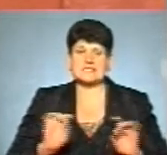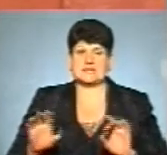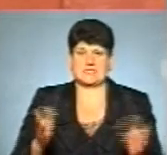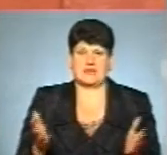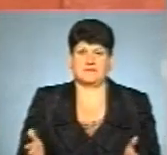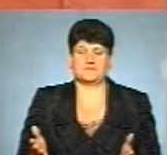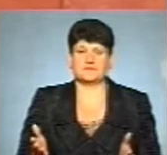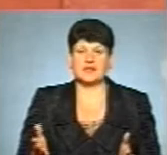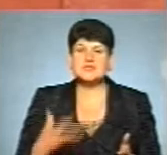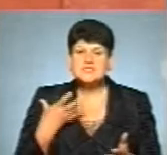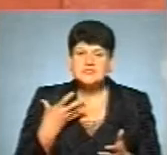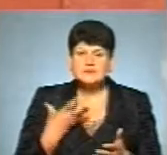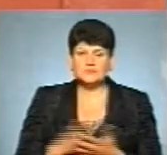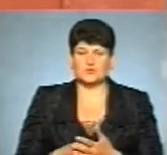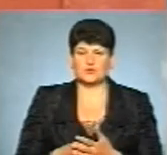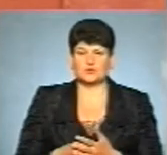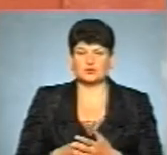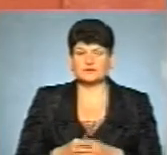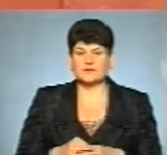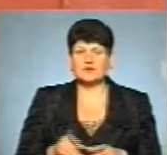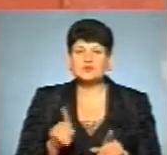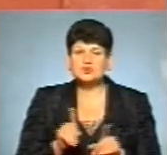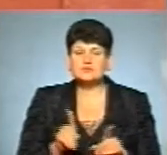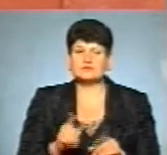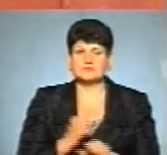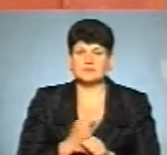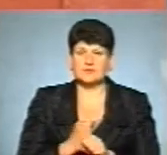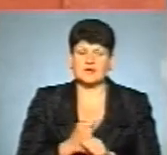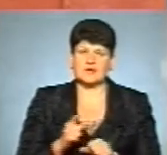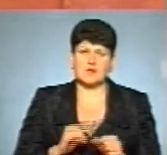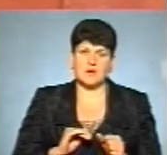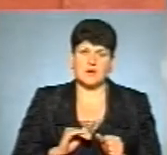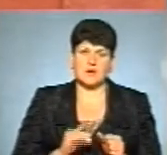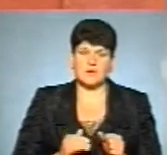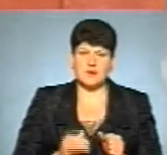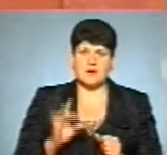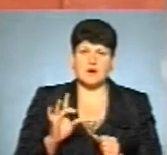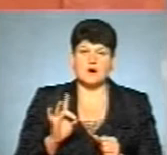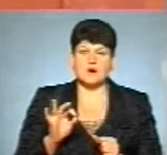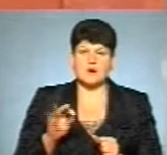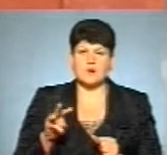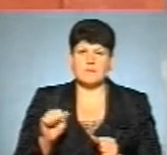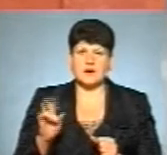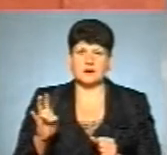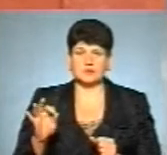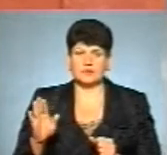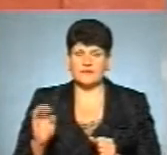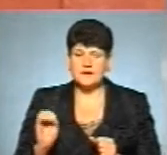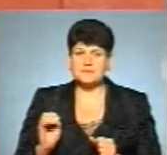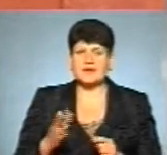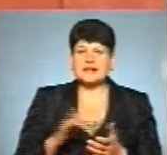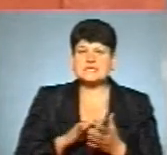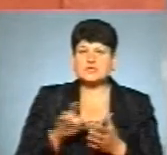інформацію. Свою власну, ту, яку продукують, наприклад, такі компанії, як Романова, ті екскурсоводи, які видають